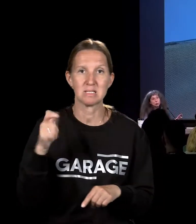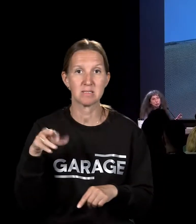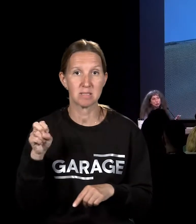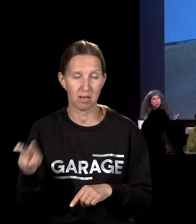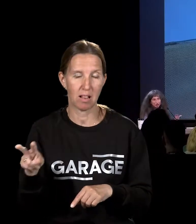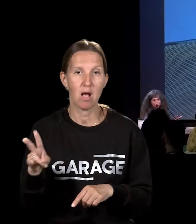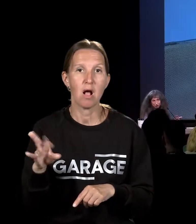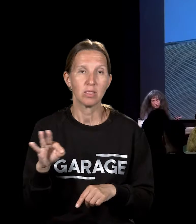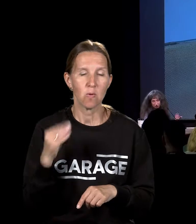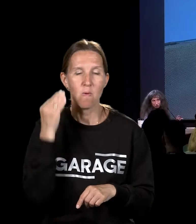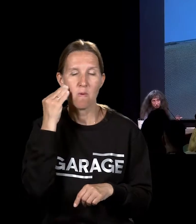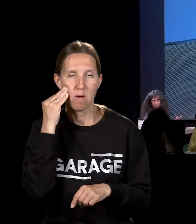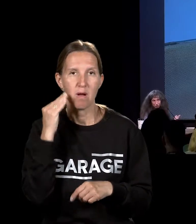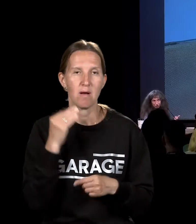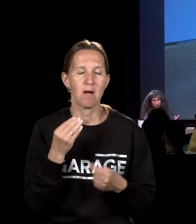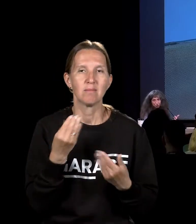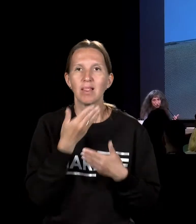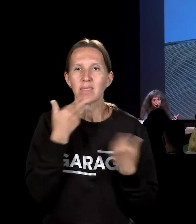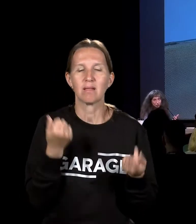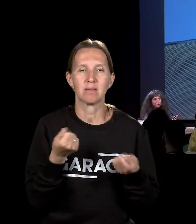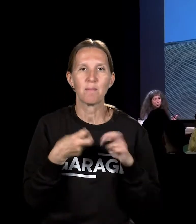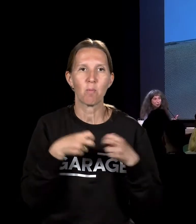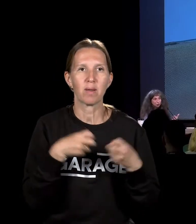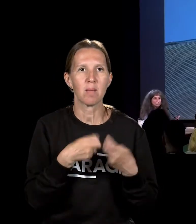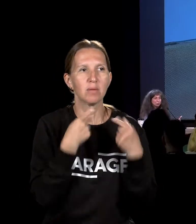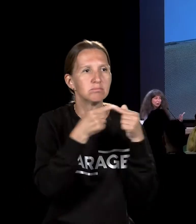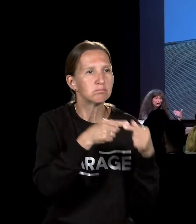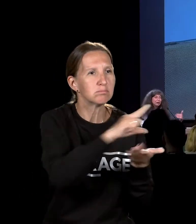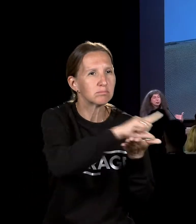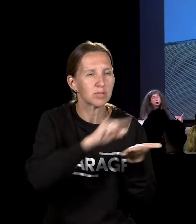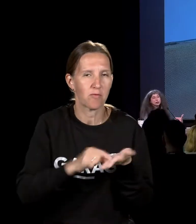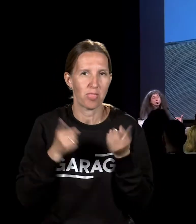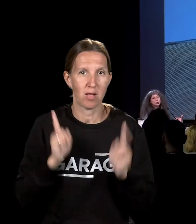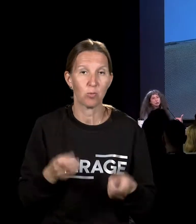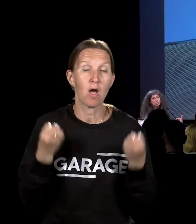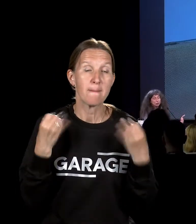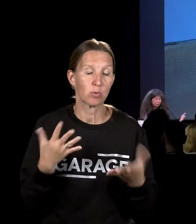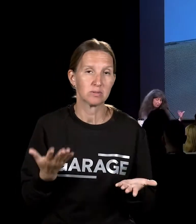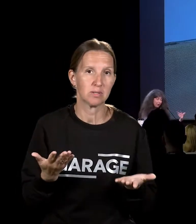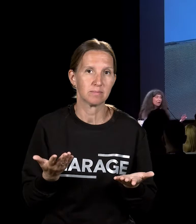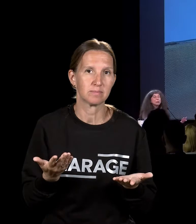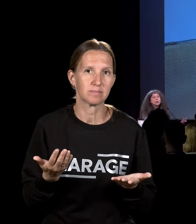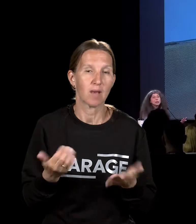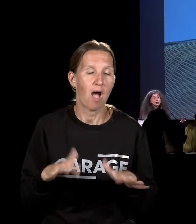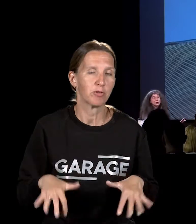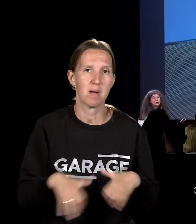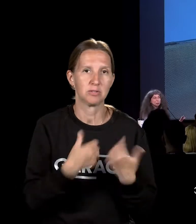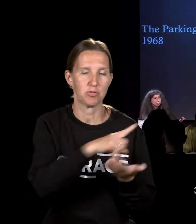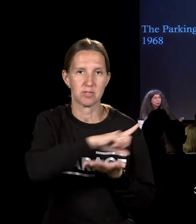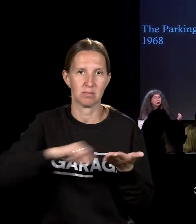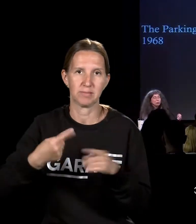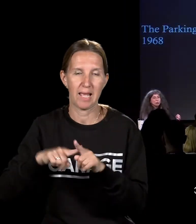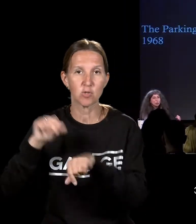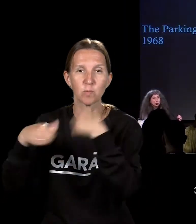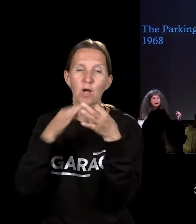снимают эту проблему вглядывания в натуру, как можно работать с натурой. Он просто делает этот процесс автоматическим, эти